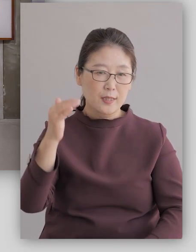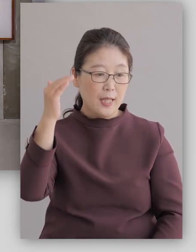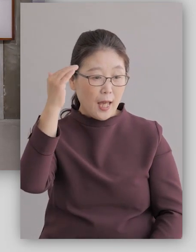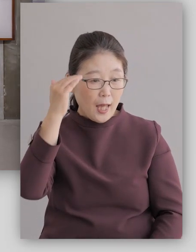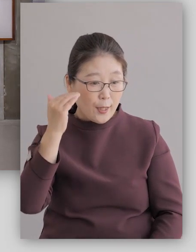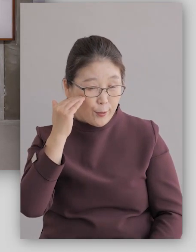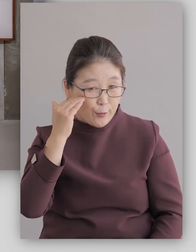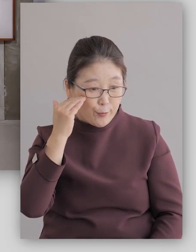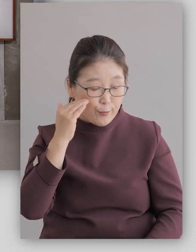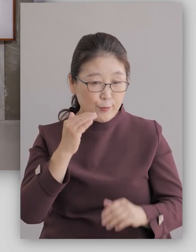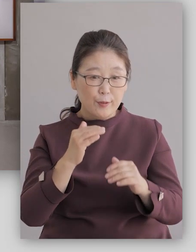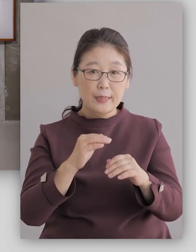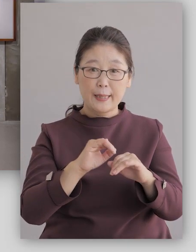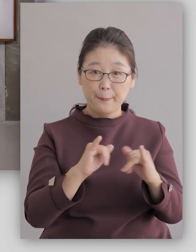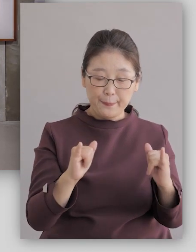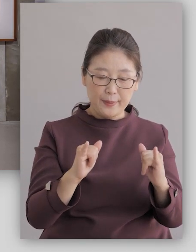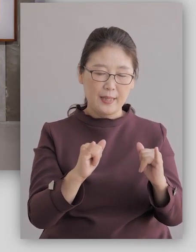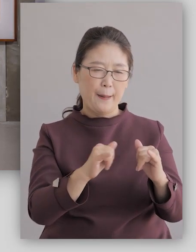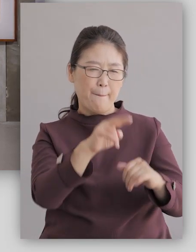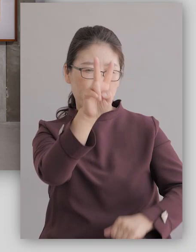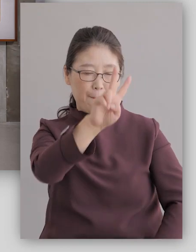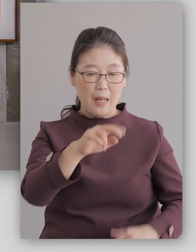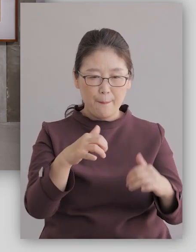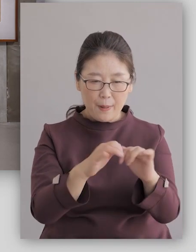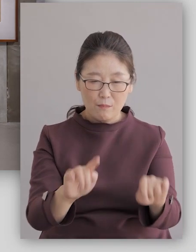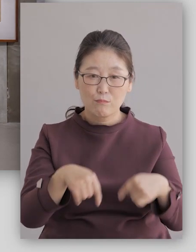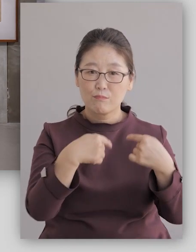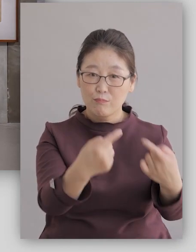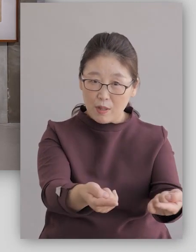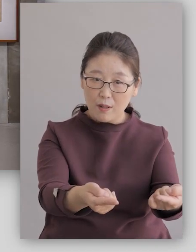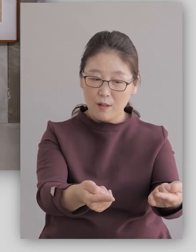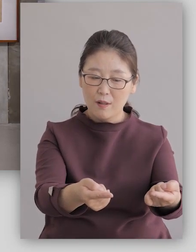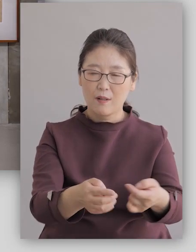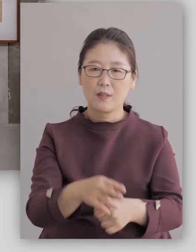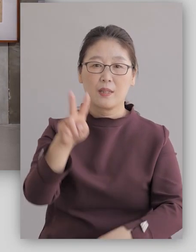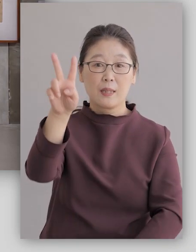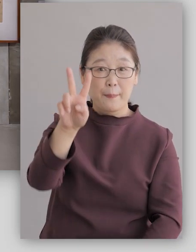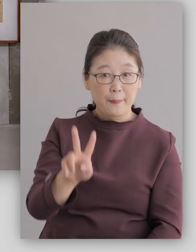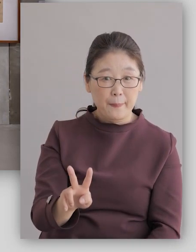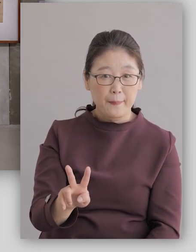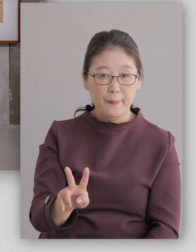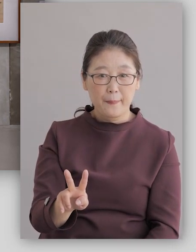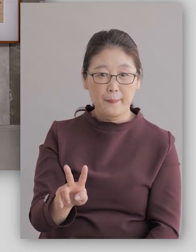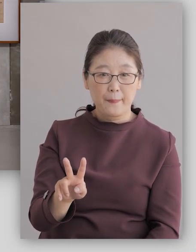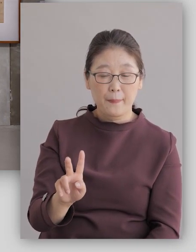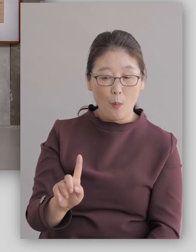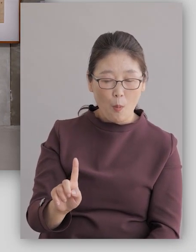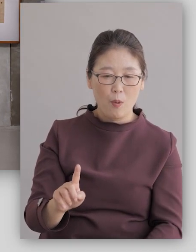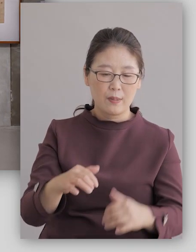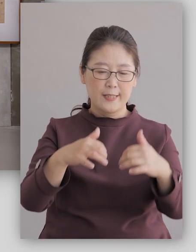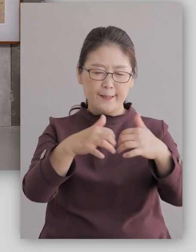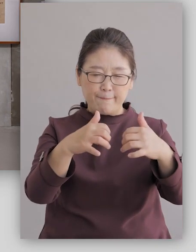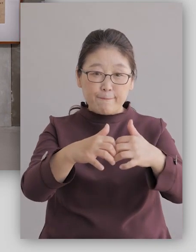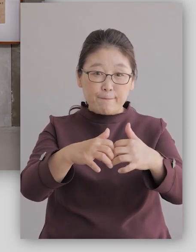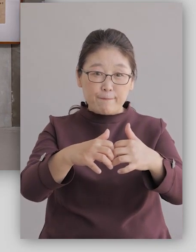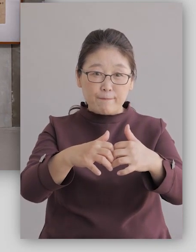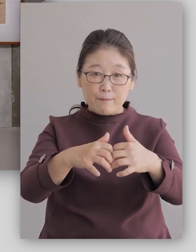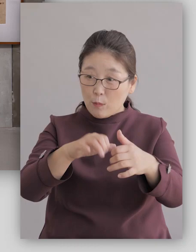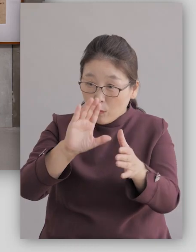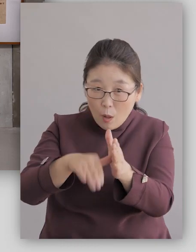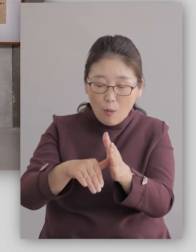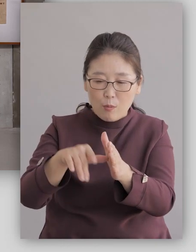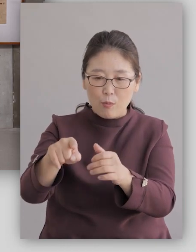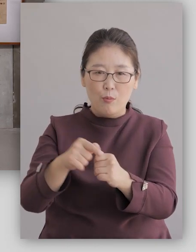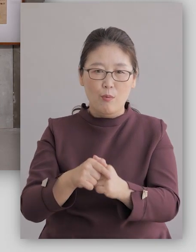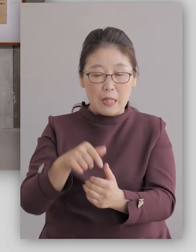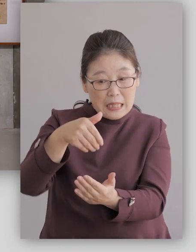전쟁에 참전을 하게 됩니다. 놀랍게도 이 베트남에서는 전쟁 기간 동안 작품을 현장에서